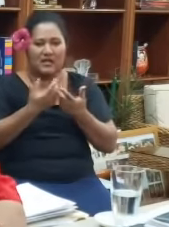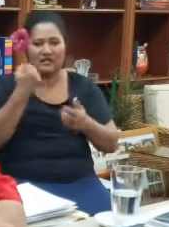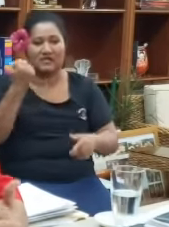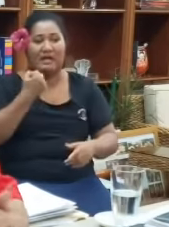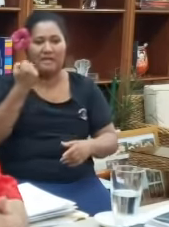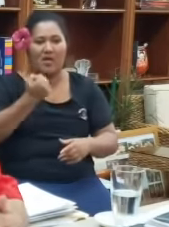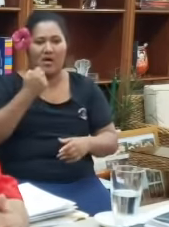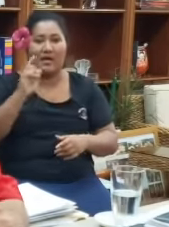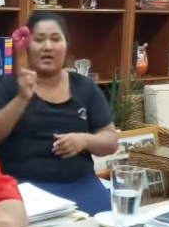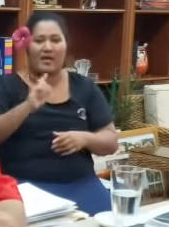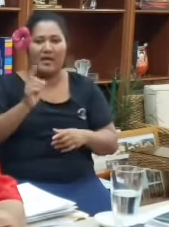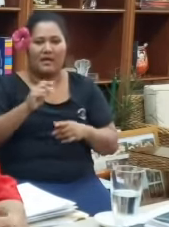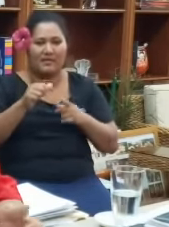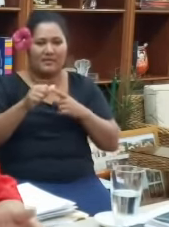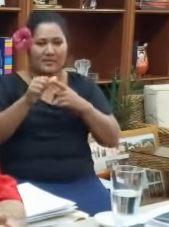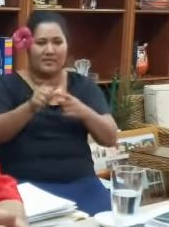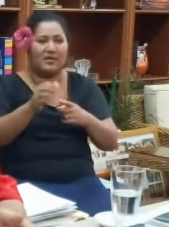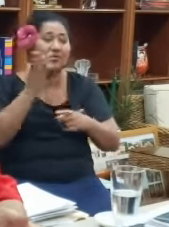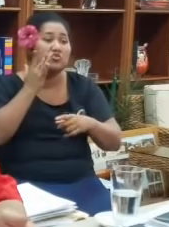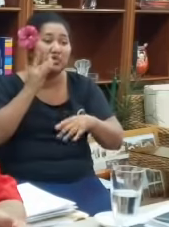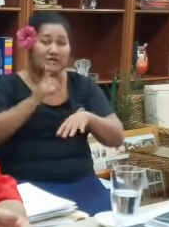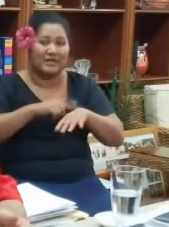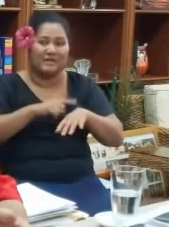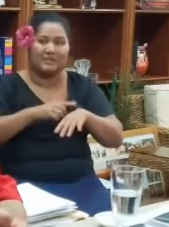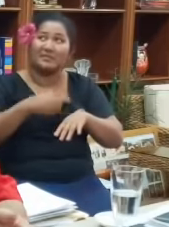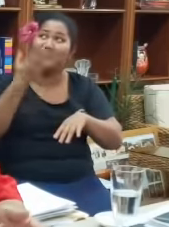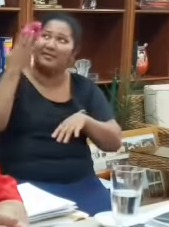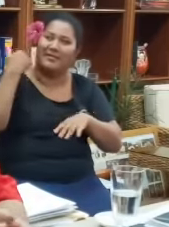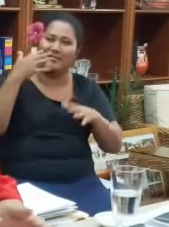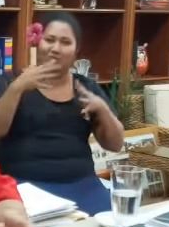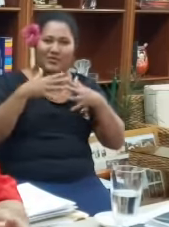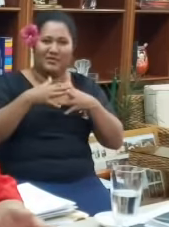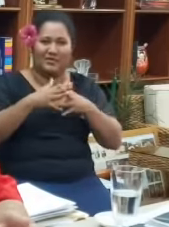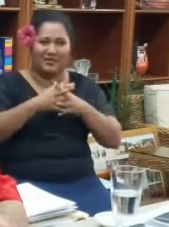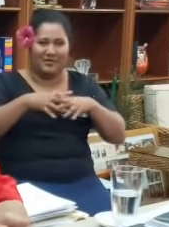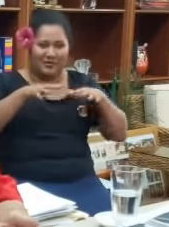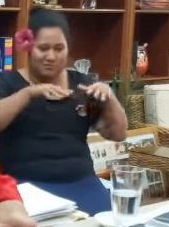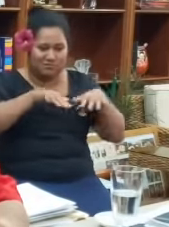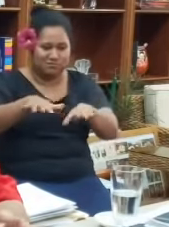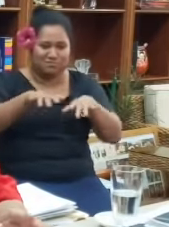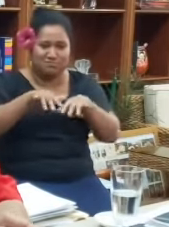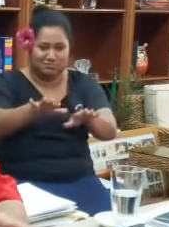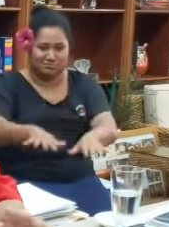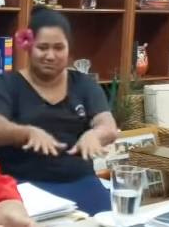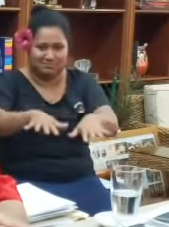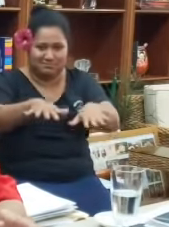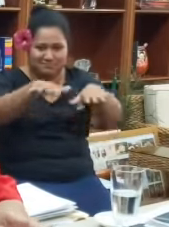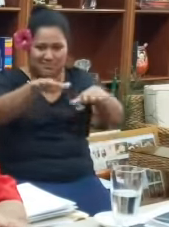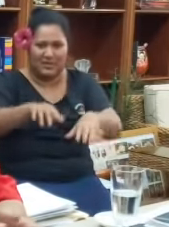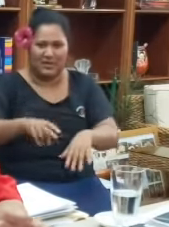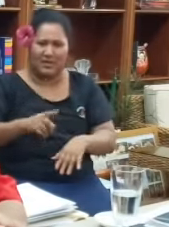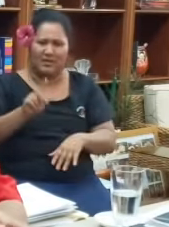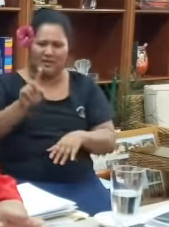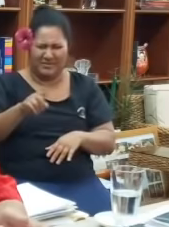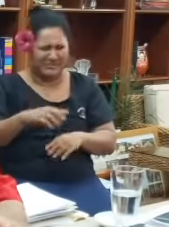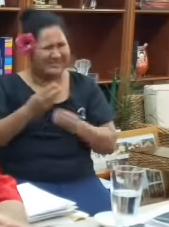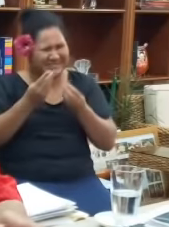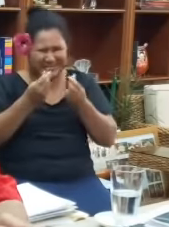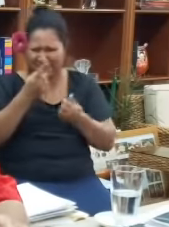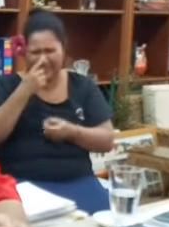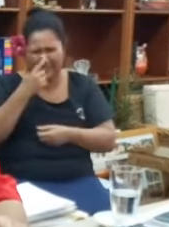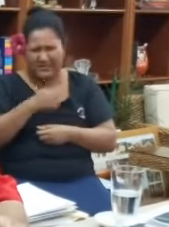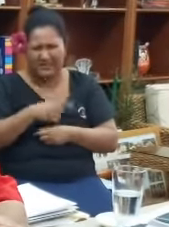komiti faapitoa lea le New York i le taimi lea na tatou afatia ai lologa le faiʻuga o le vaiaso ia a lea e lagona ale le faitoa nisi